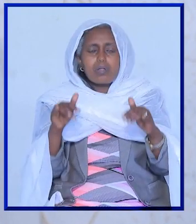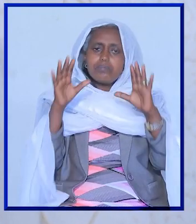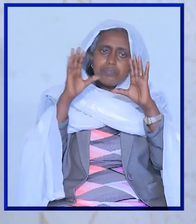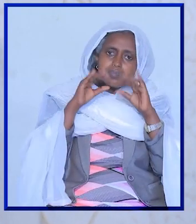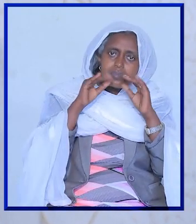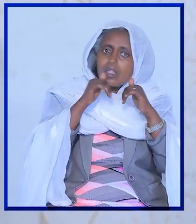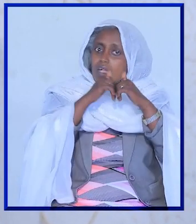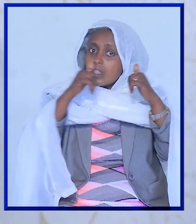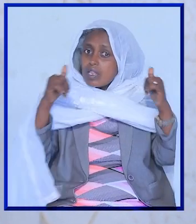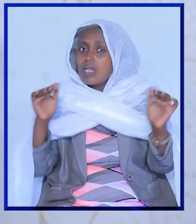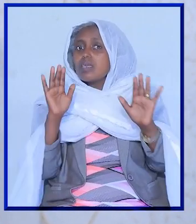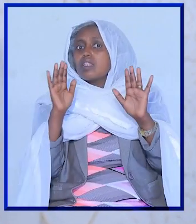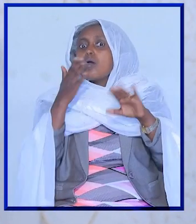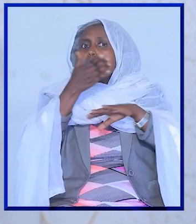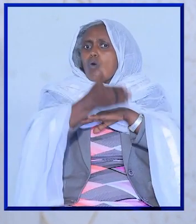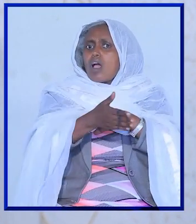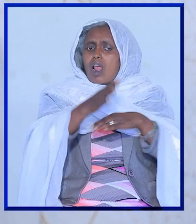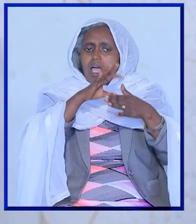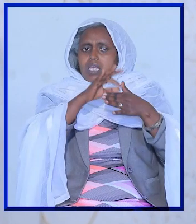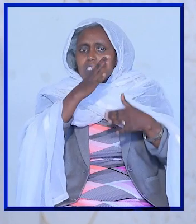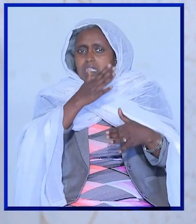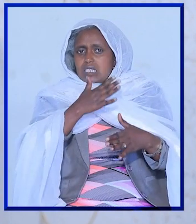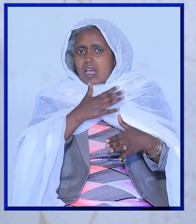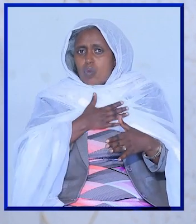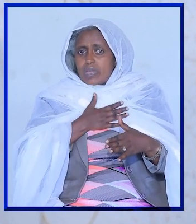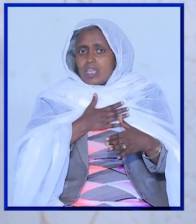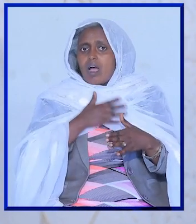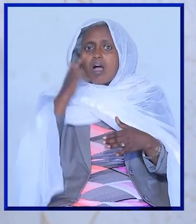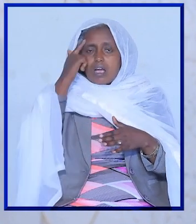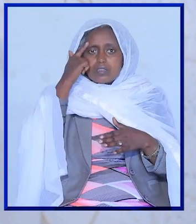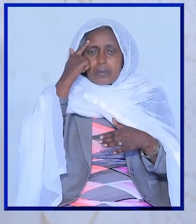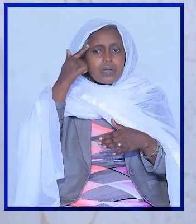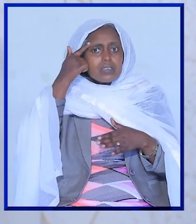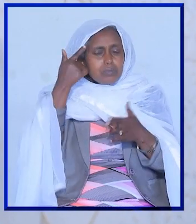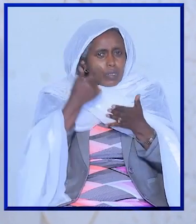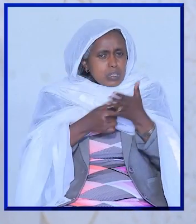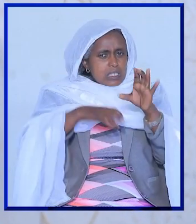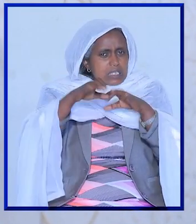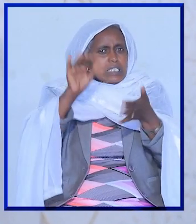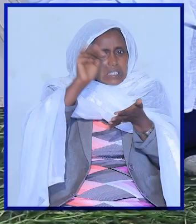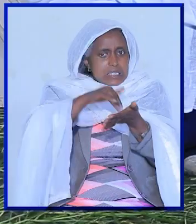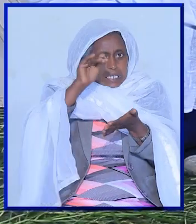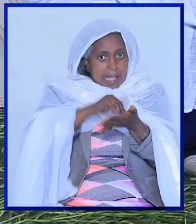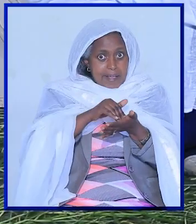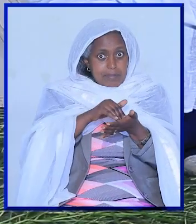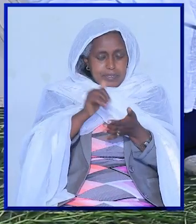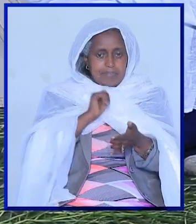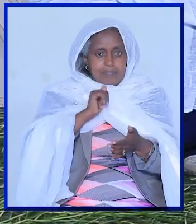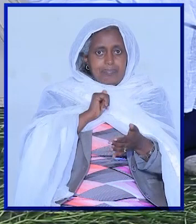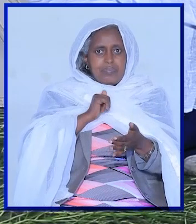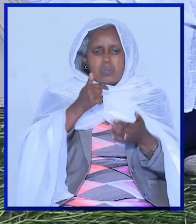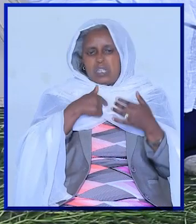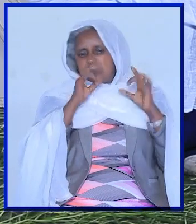አውርቼ ከተለያየም በኋላ ስጋዊ ሐሳብን አስባለሁ። ይህ ድርጊት ሲደጋገምብኝ ራሴን